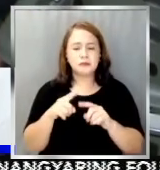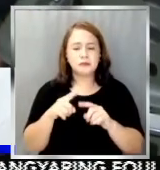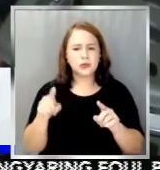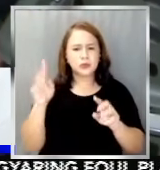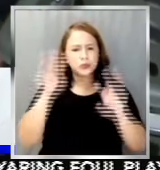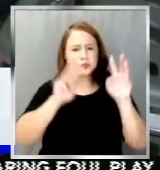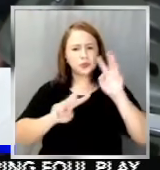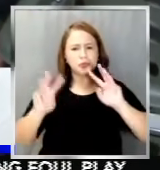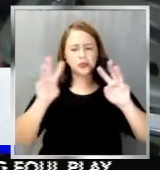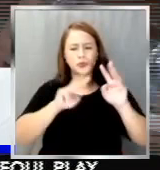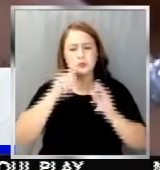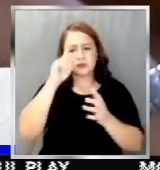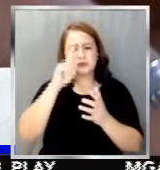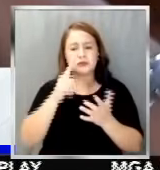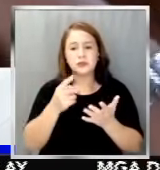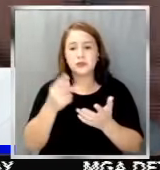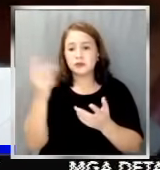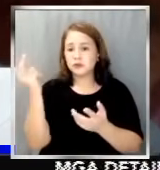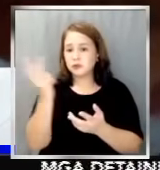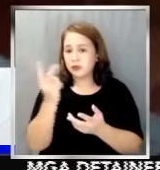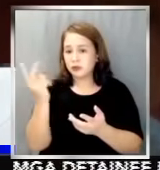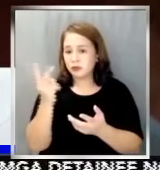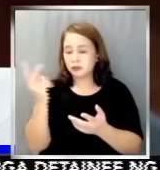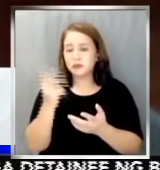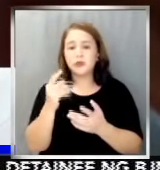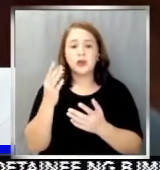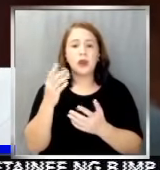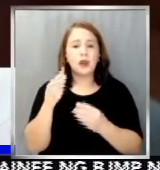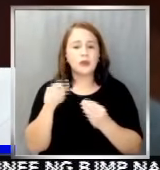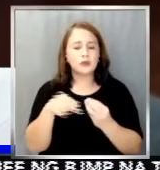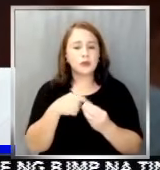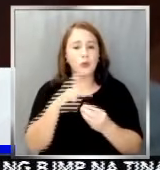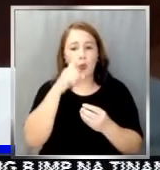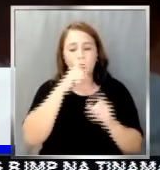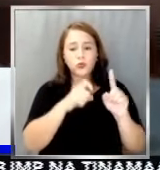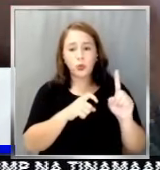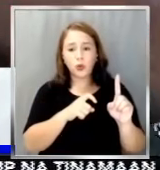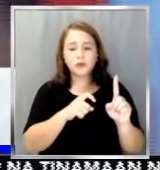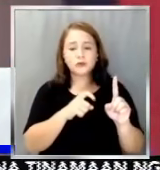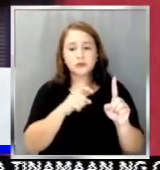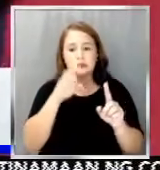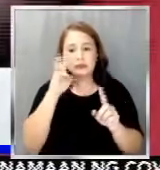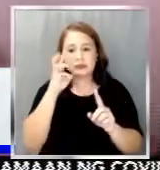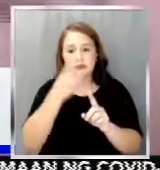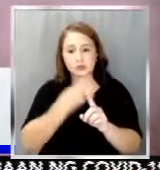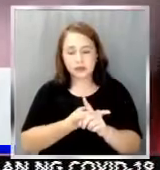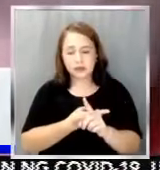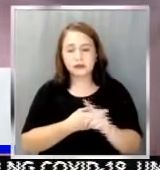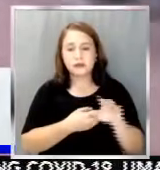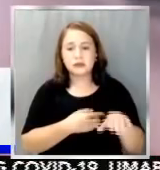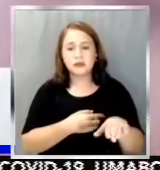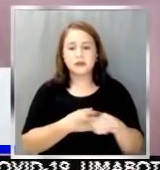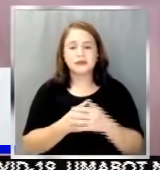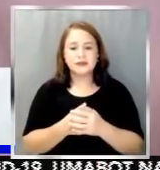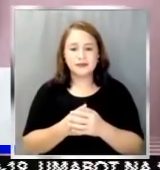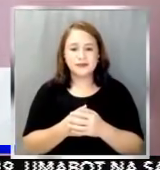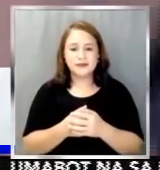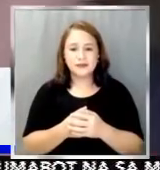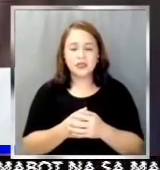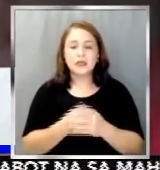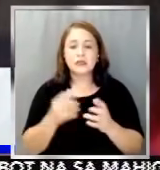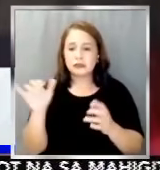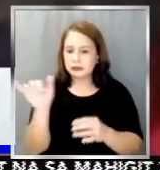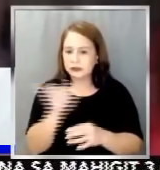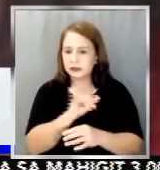Larry at Ronnie Lynn sa kanilang isang taon at anim na buwang anak. Si Harvey, parehong